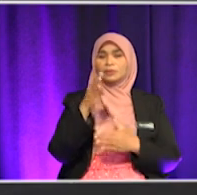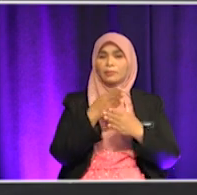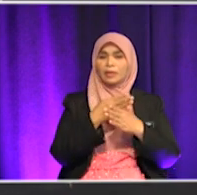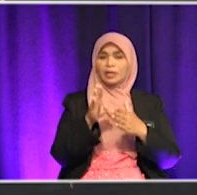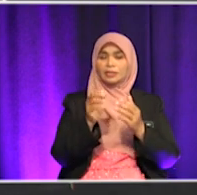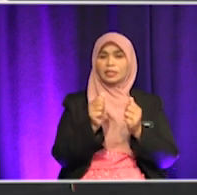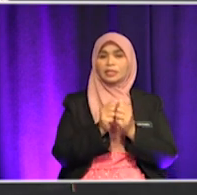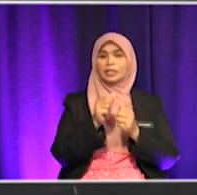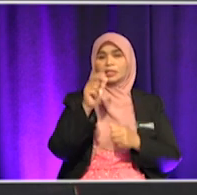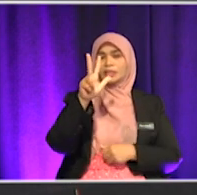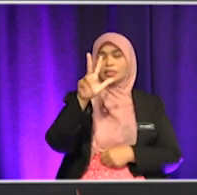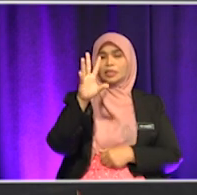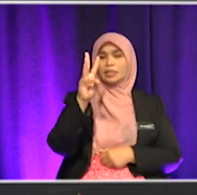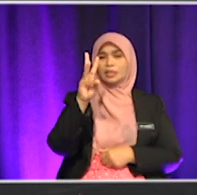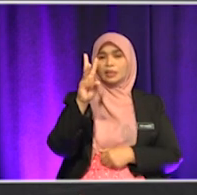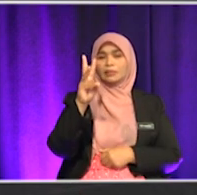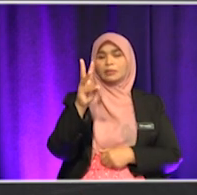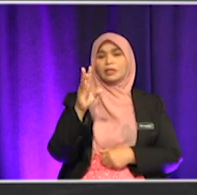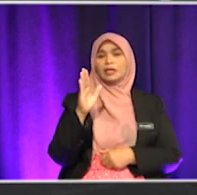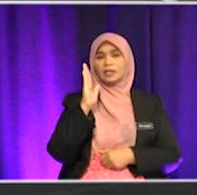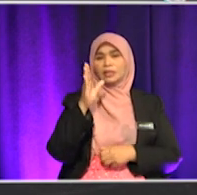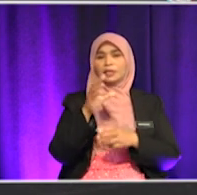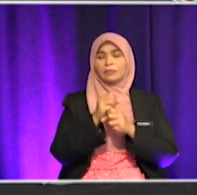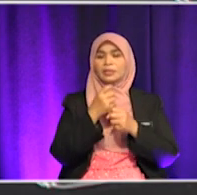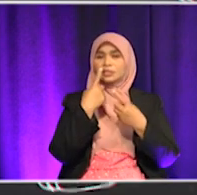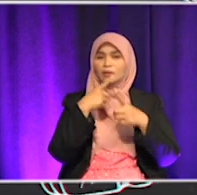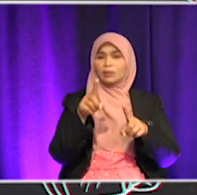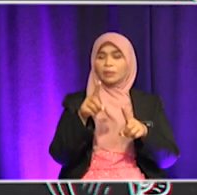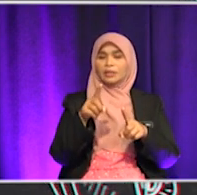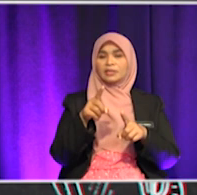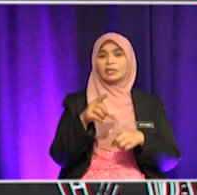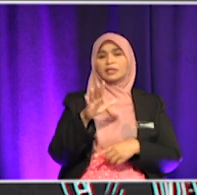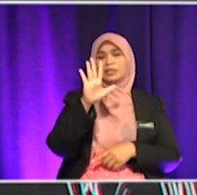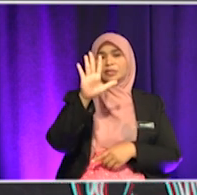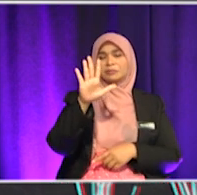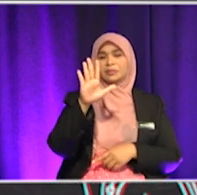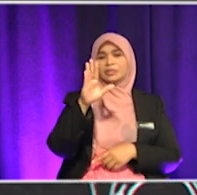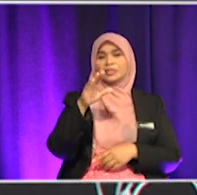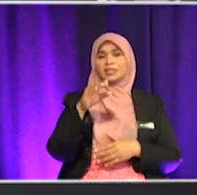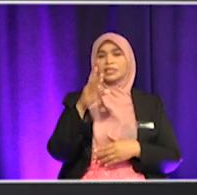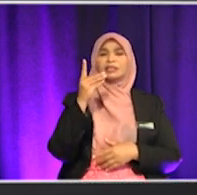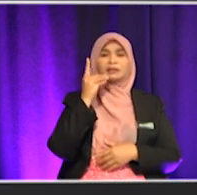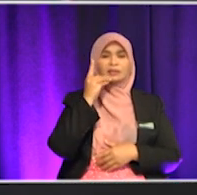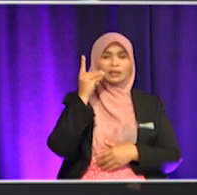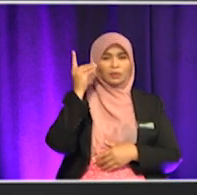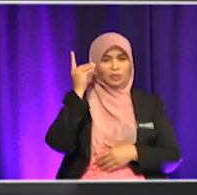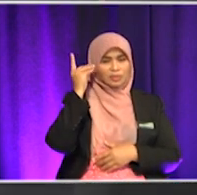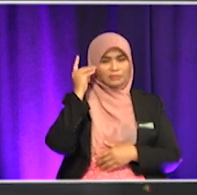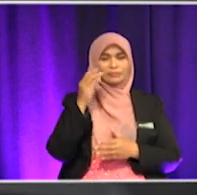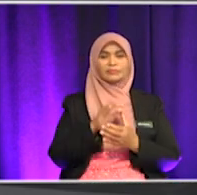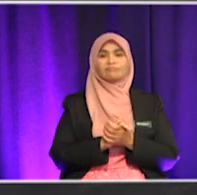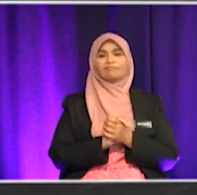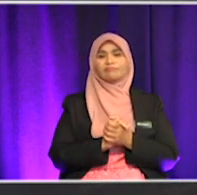dengan 36, maka jawapannya adalah sebanyak 5 keping tiket dewasa. Wah. Tahniah Nasrullah. Tahniah.